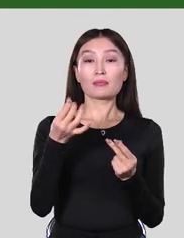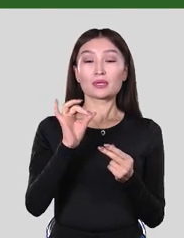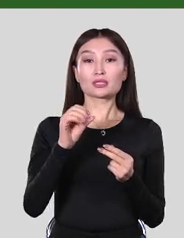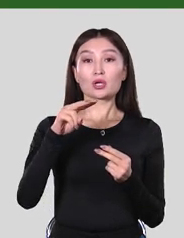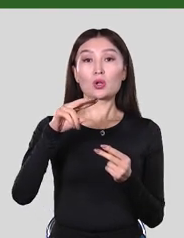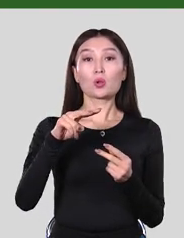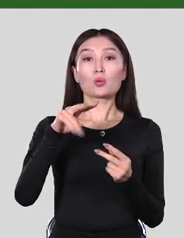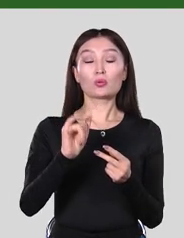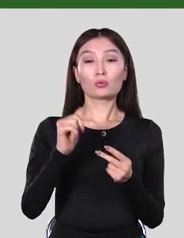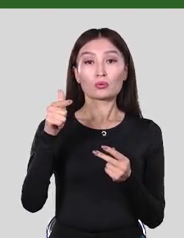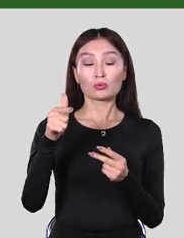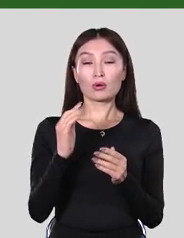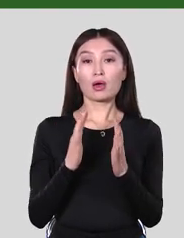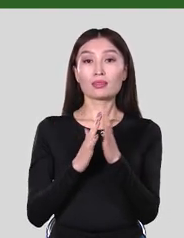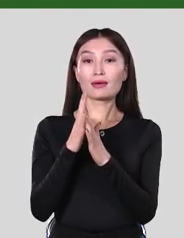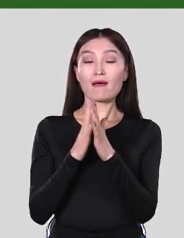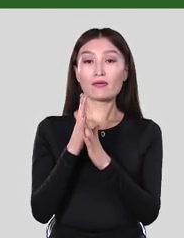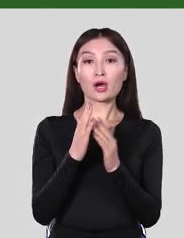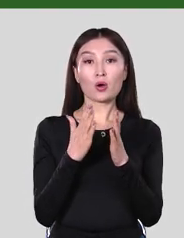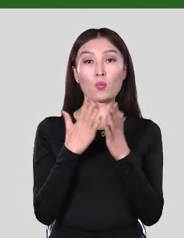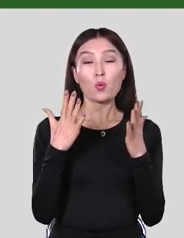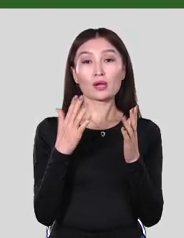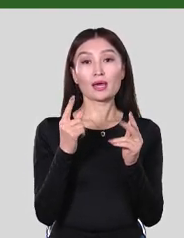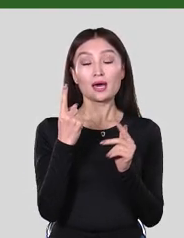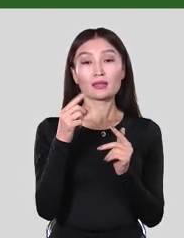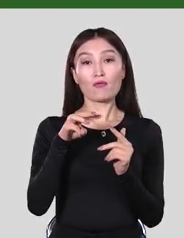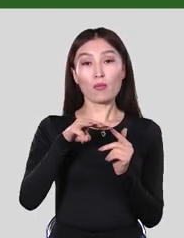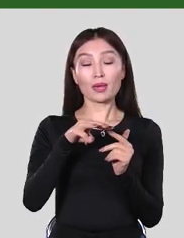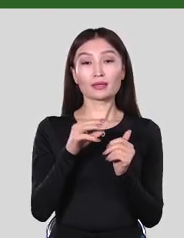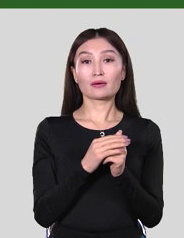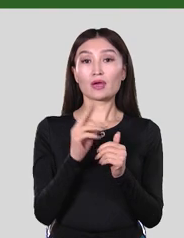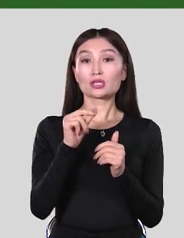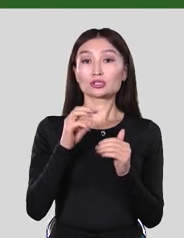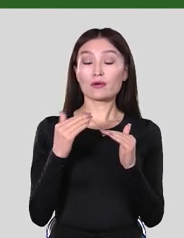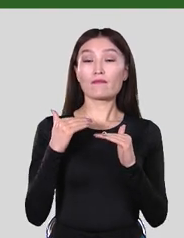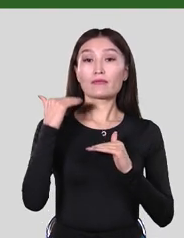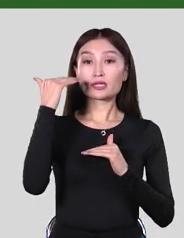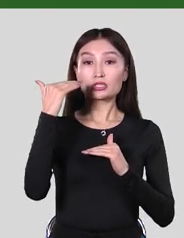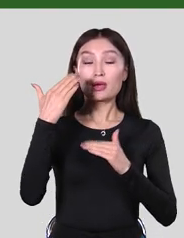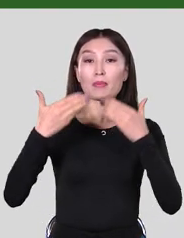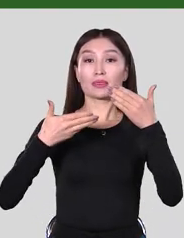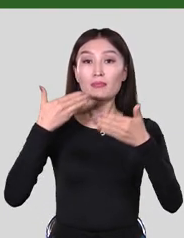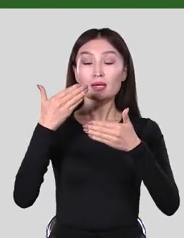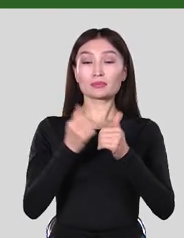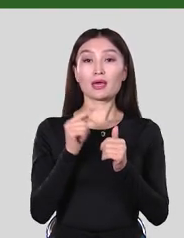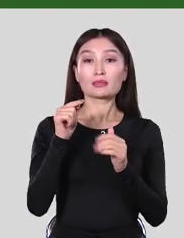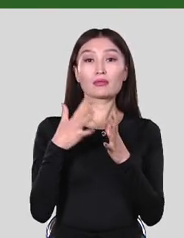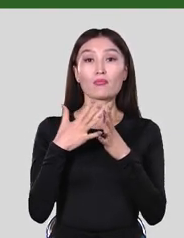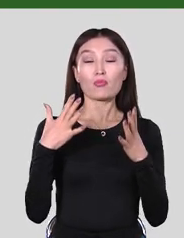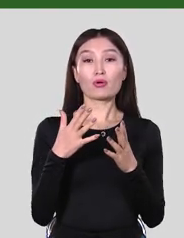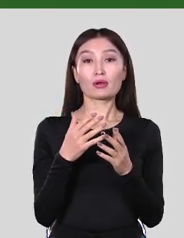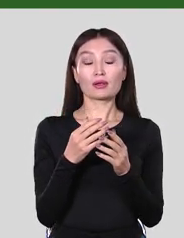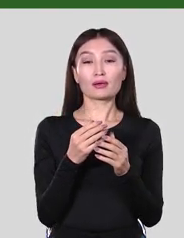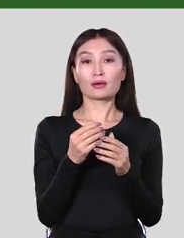луга. Трава в них высотой более 1 метра. Но чем выше мы поднимаемся, тем более